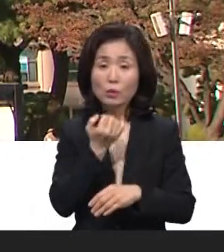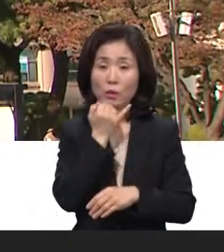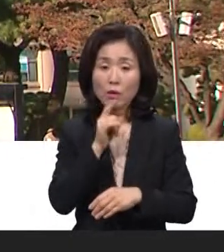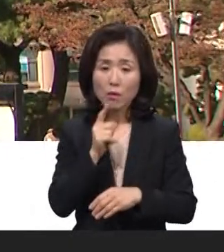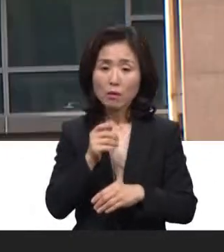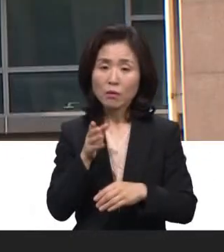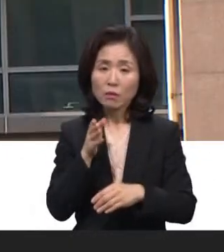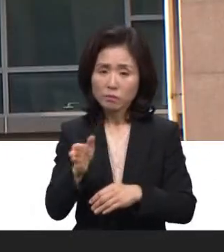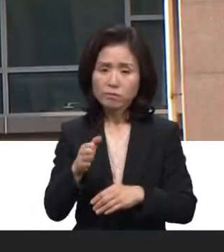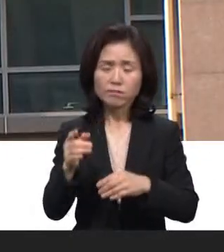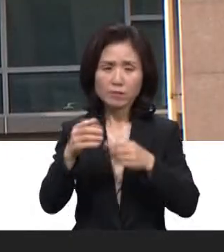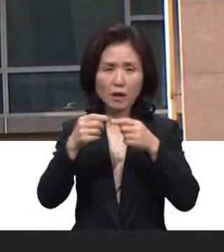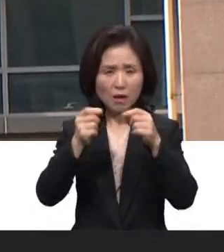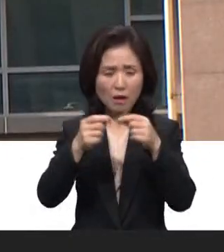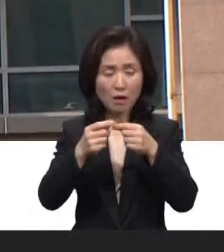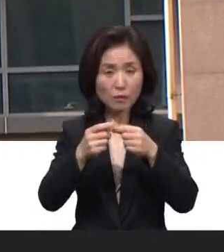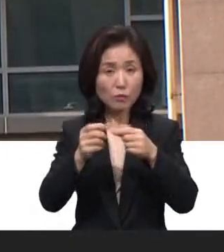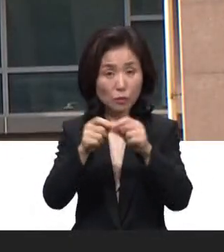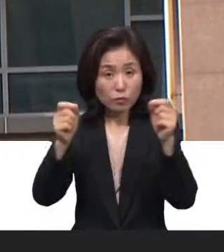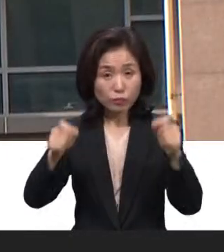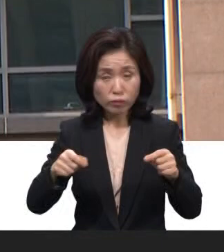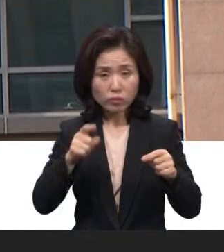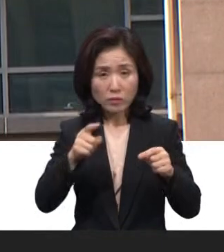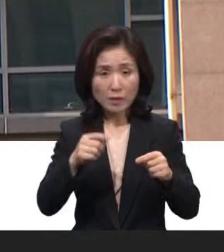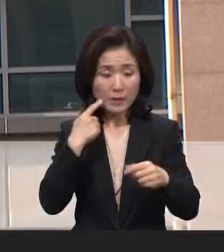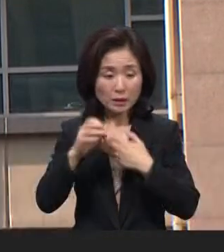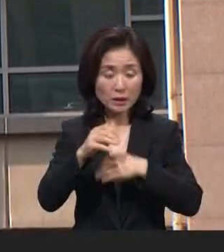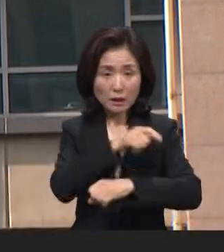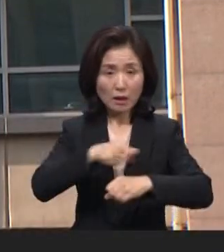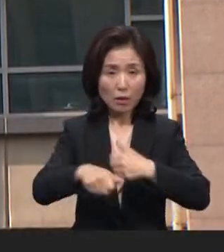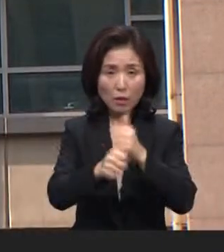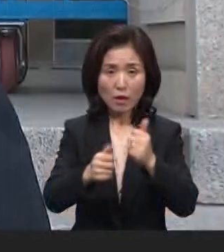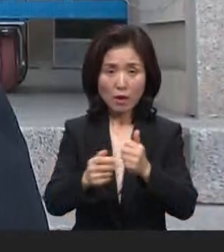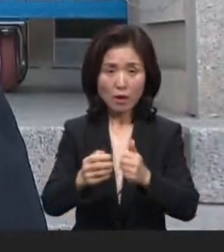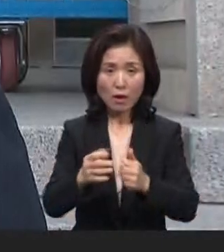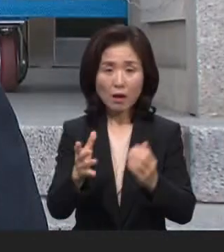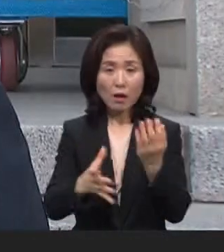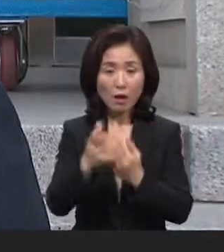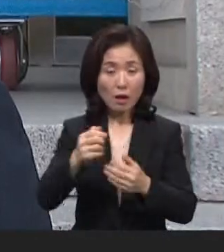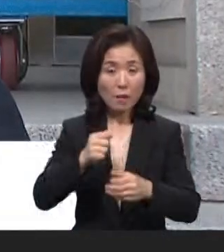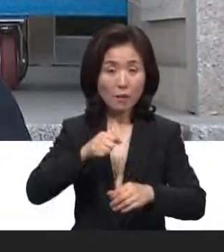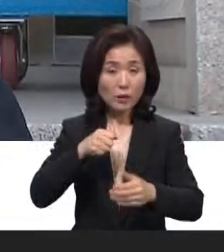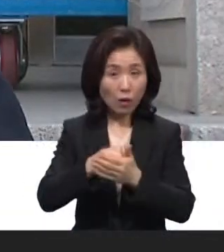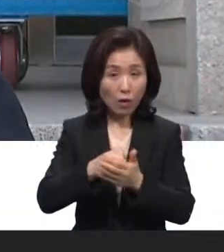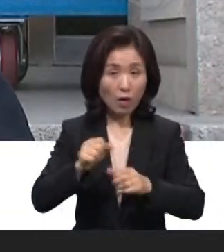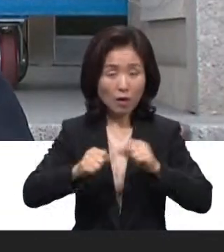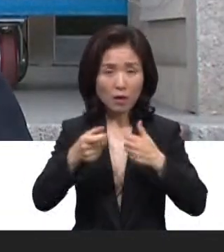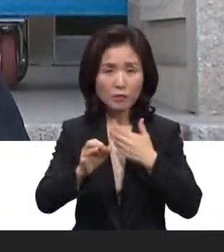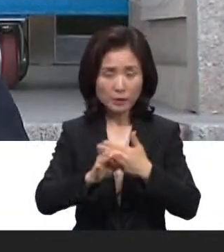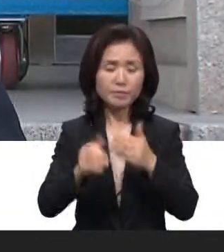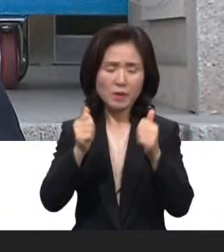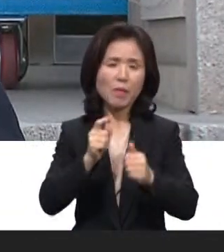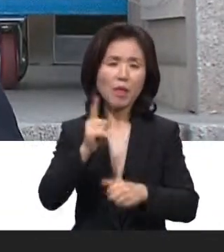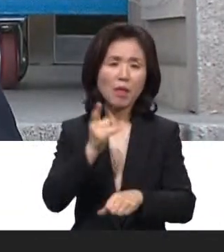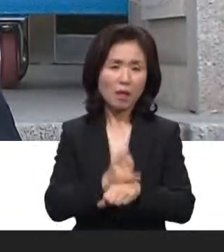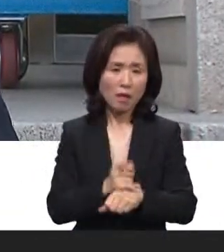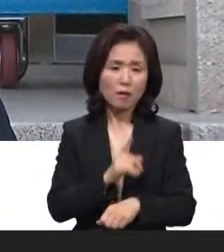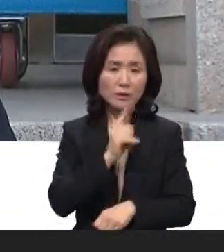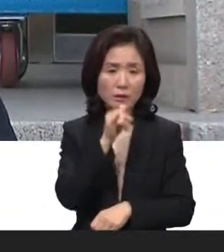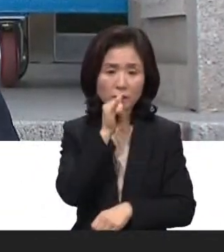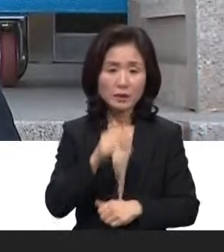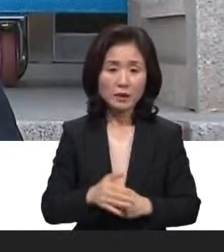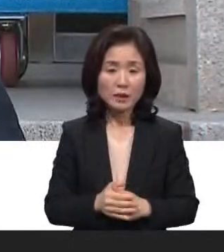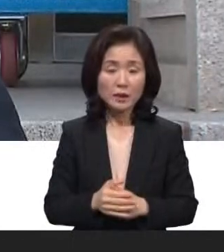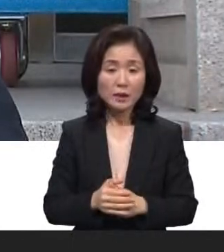경우 효력정지, 가처분 신청 등 법적 대응에 나서겠다는 입장입니다. 통과되지 않은 상태에서 만약에 이사회 통과되고 뭐 교육부에